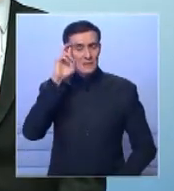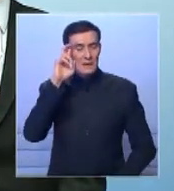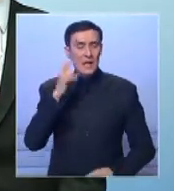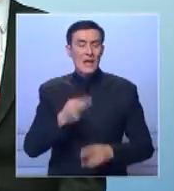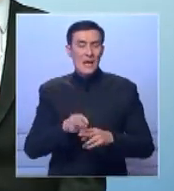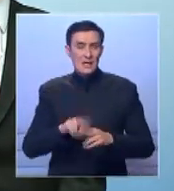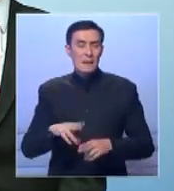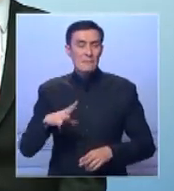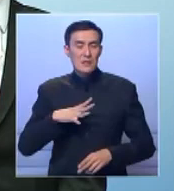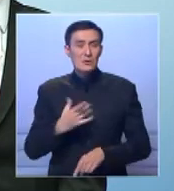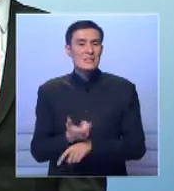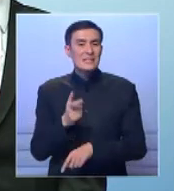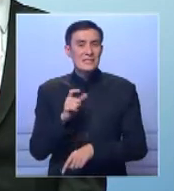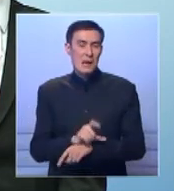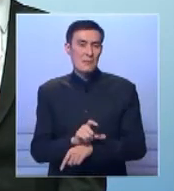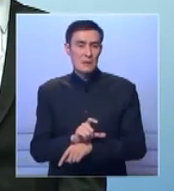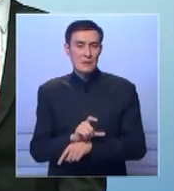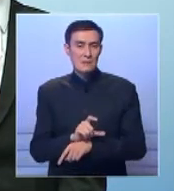стал одним из самых